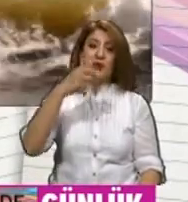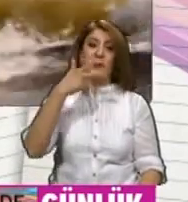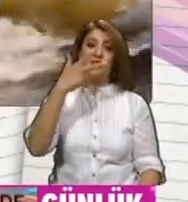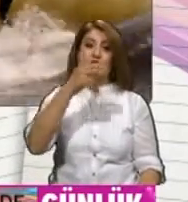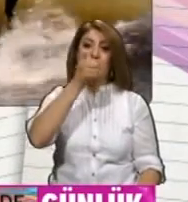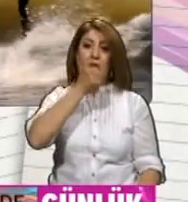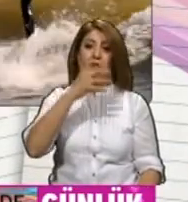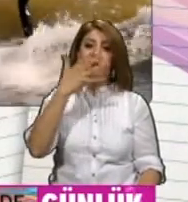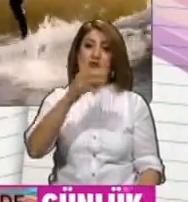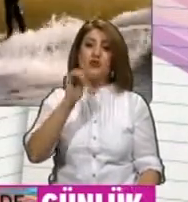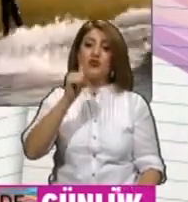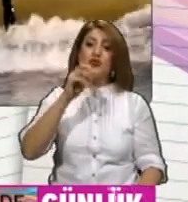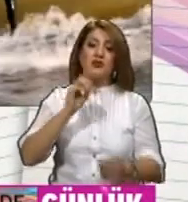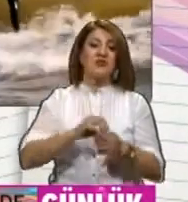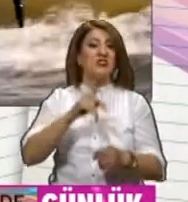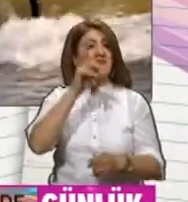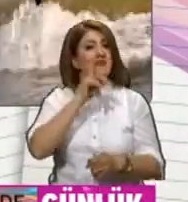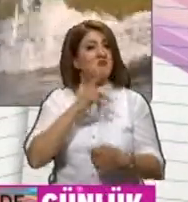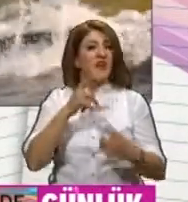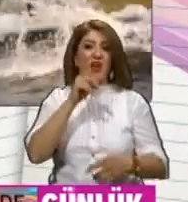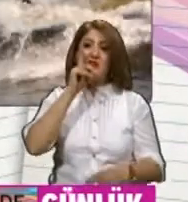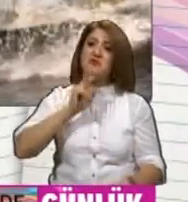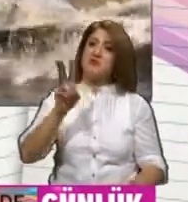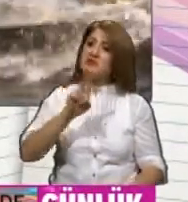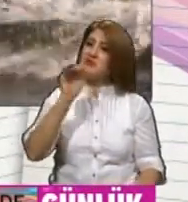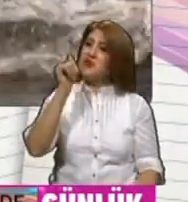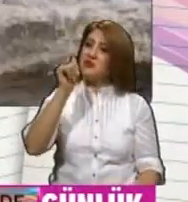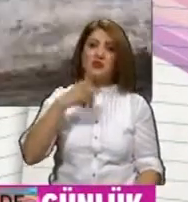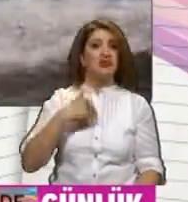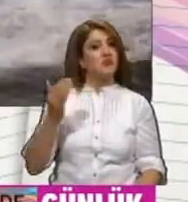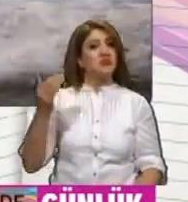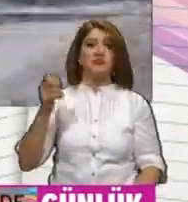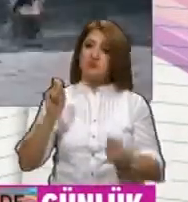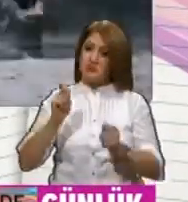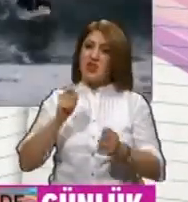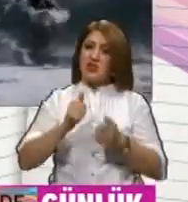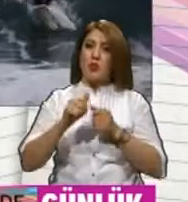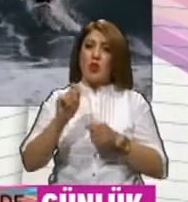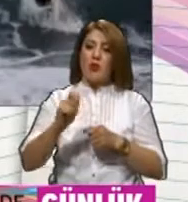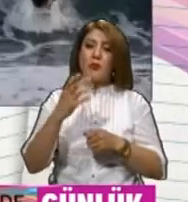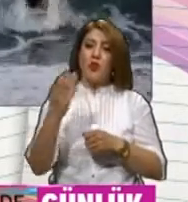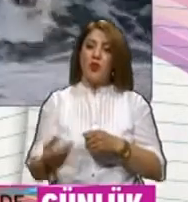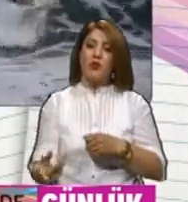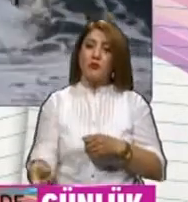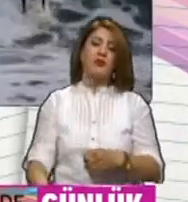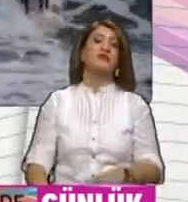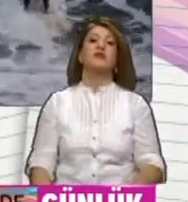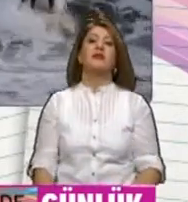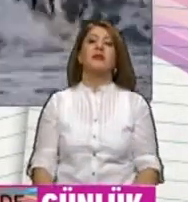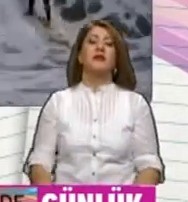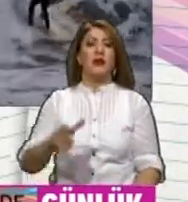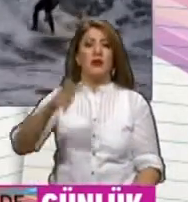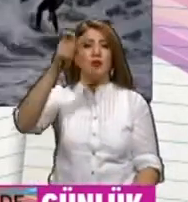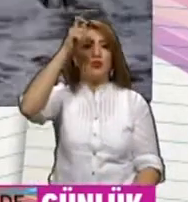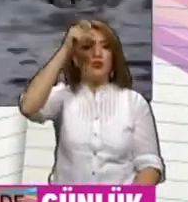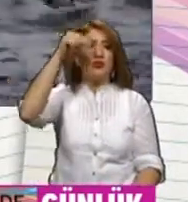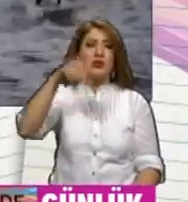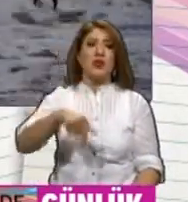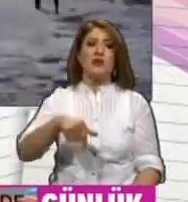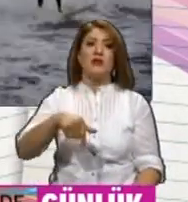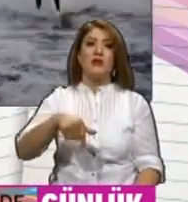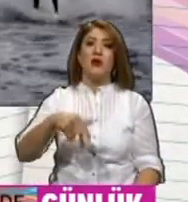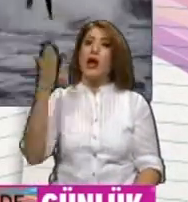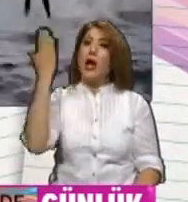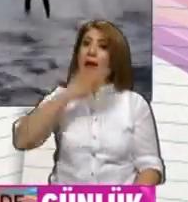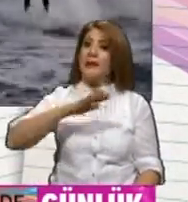365 gün içerisinde belki 100-120 gün sürekli sörf yapılabilir. Nerelerde başka yapabiliriz? Hangi kıyılarda? Türkiye. Evet, Türkiye.